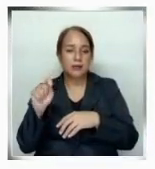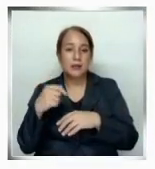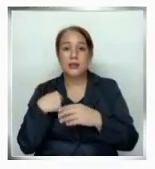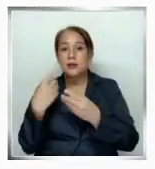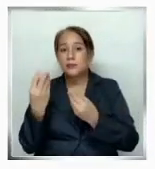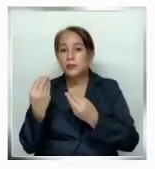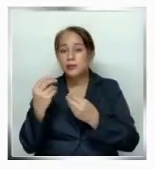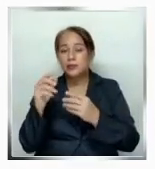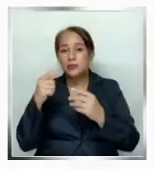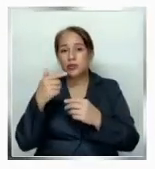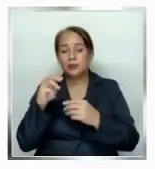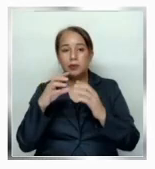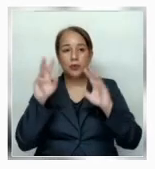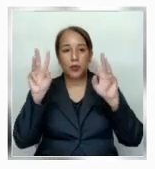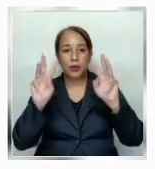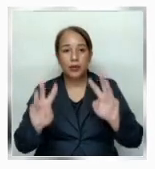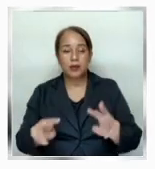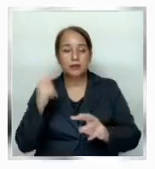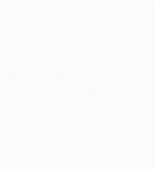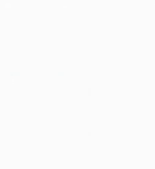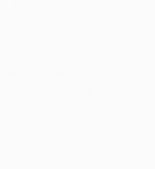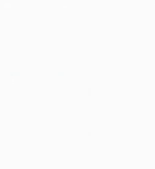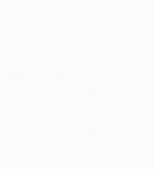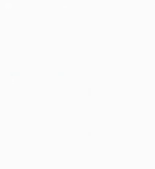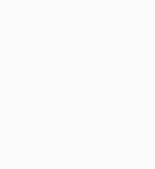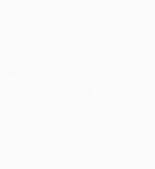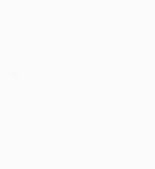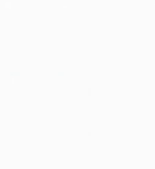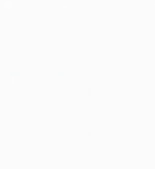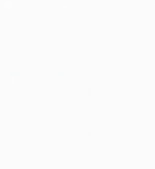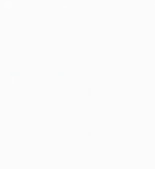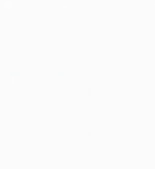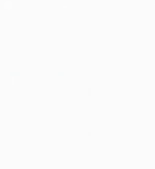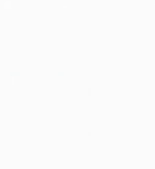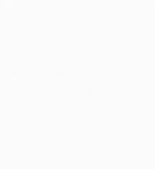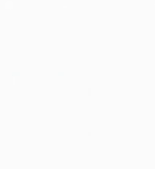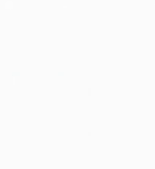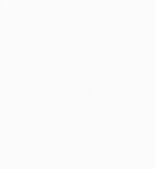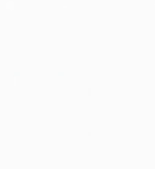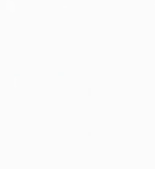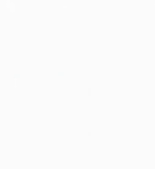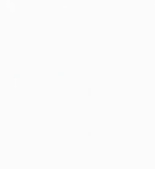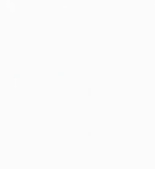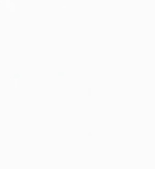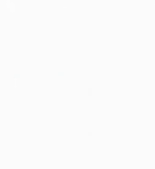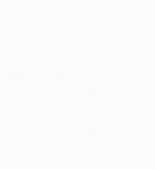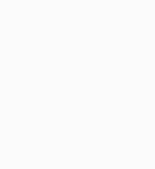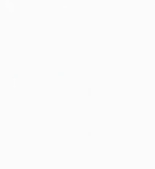si Nathaniel Cruz. Magplano para sigurado. Ito ang GMA Weather, serbisyong totoo ng GMA News.